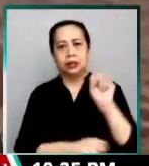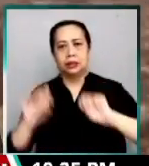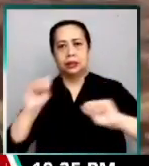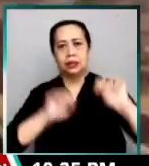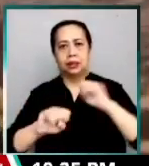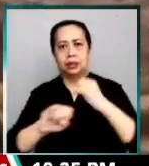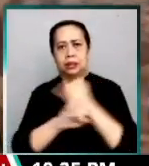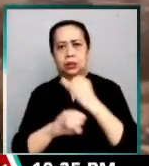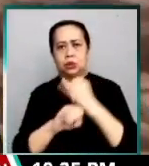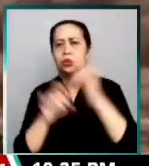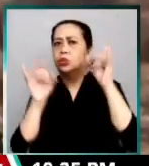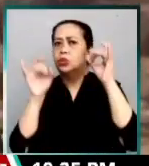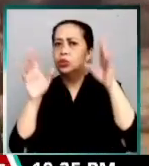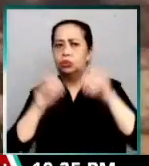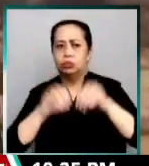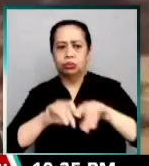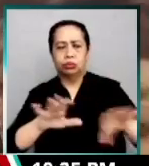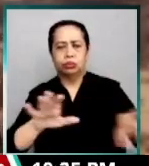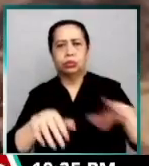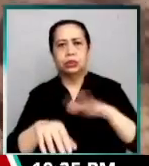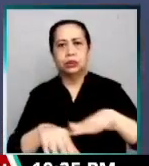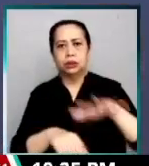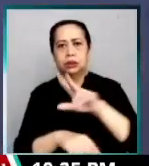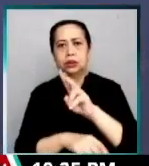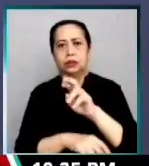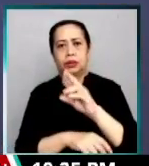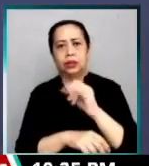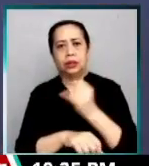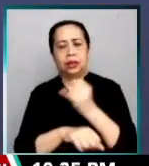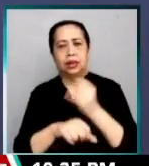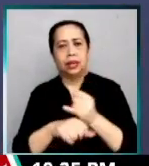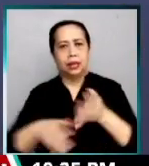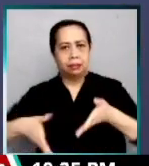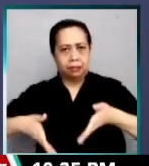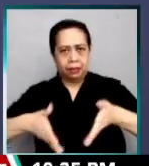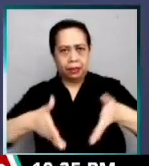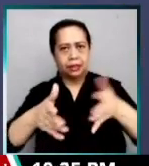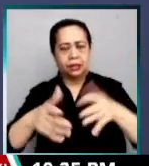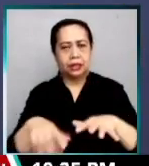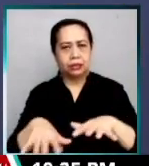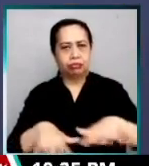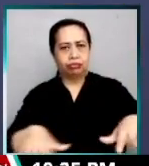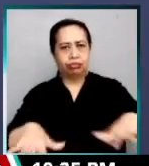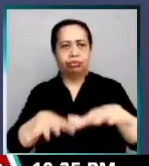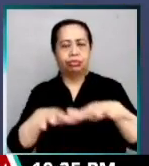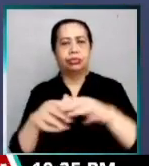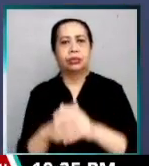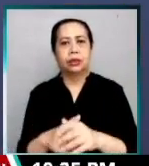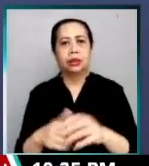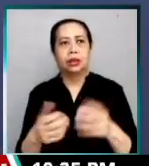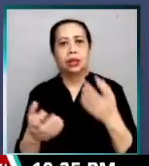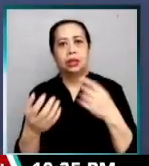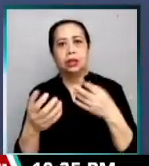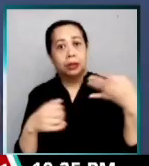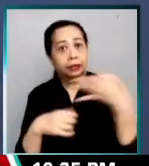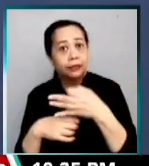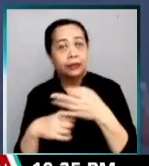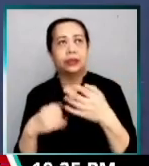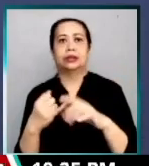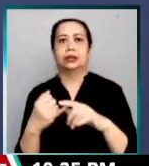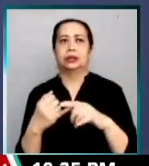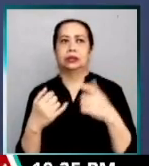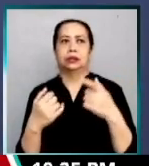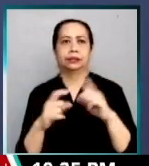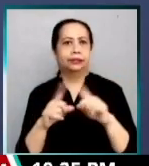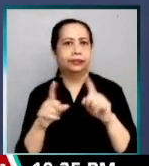ng oil spill sa Verde Island Passage. Yung ating source ng food, yung mga isda, posibleng